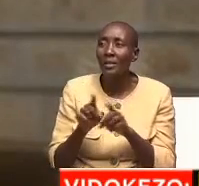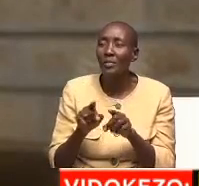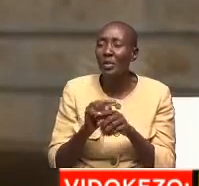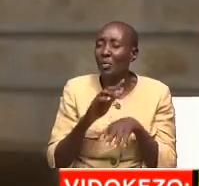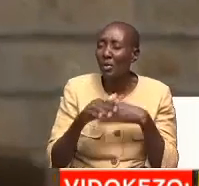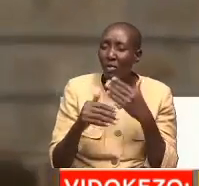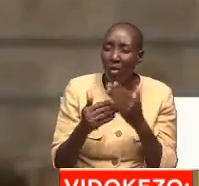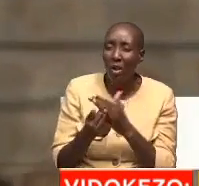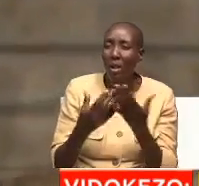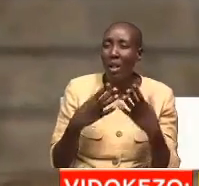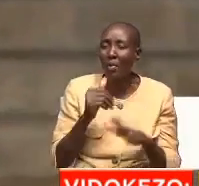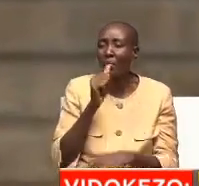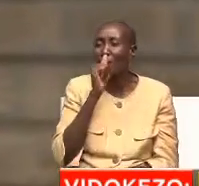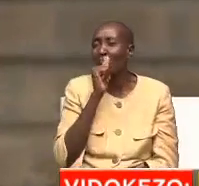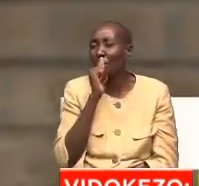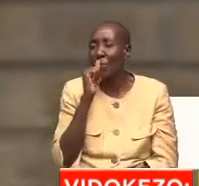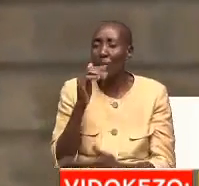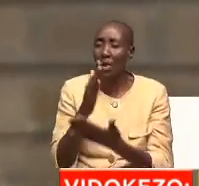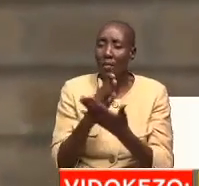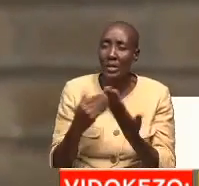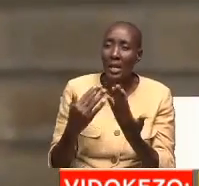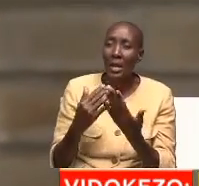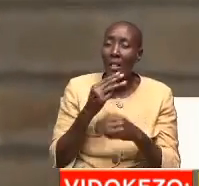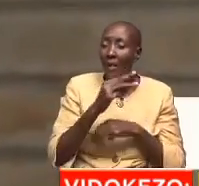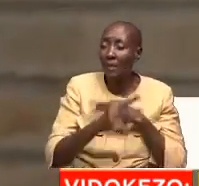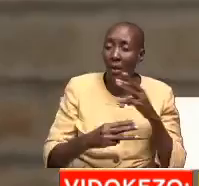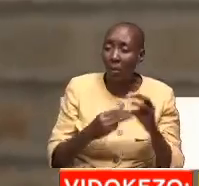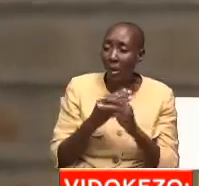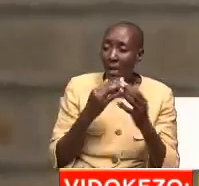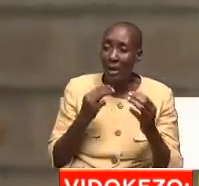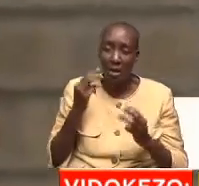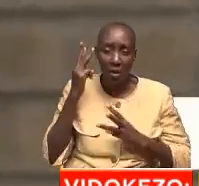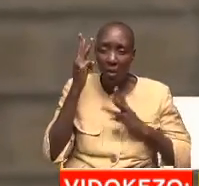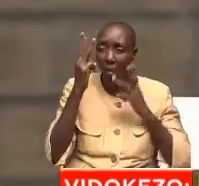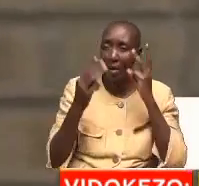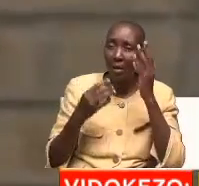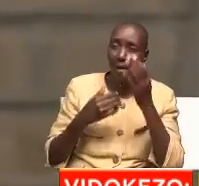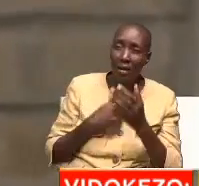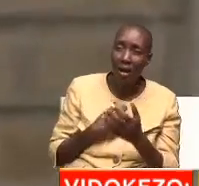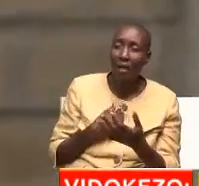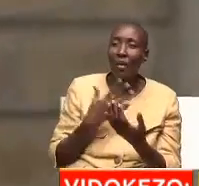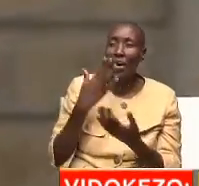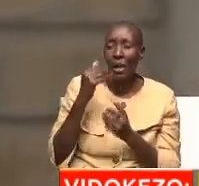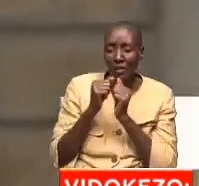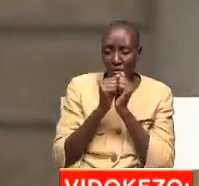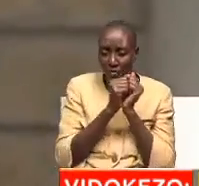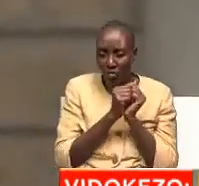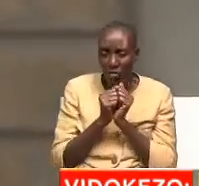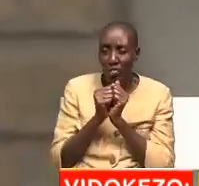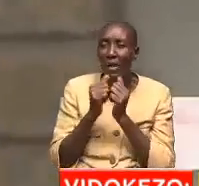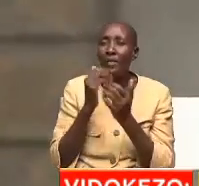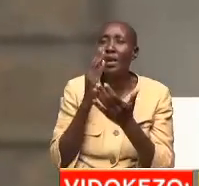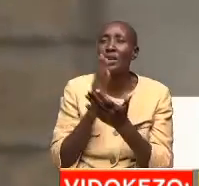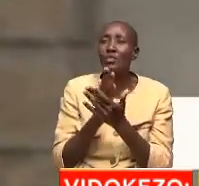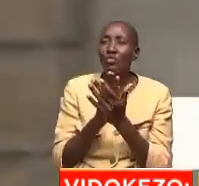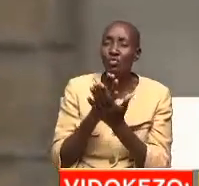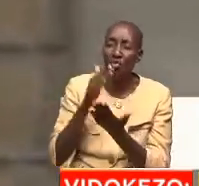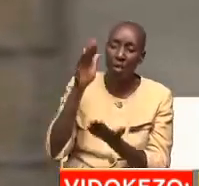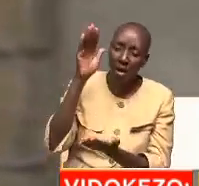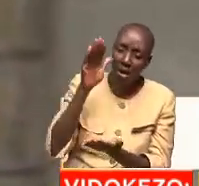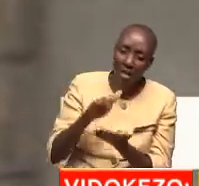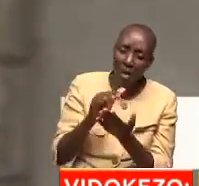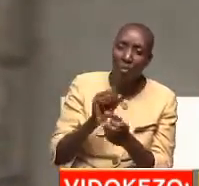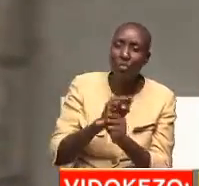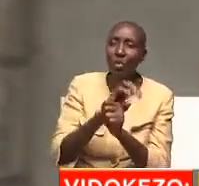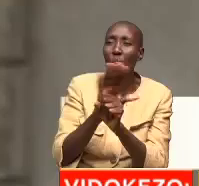kibinafsi kufuatia tishio linaloyumbisha ulimwengu mzima, ili angalau kuona kuwa kwa pamoja tunalemaza na kudemaza janga la